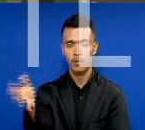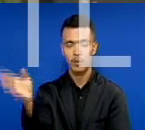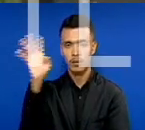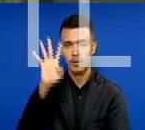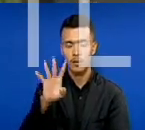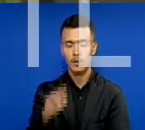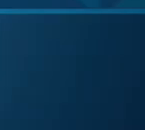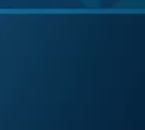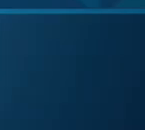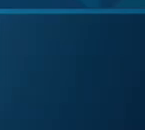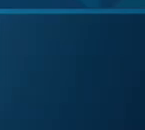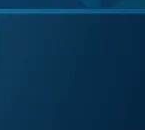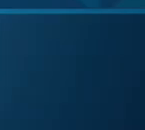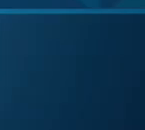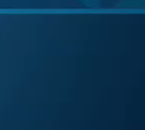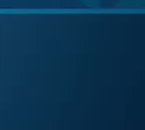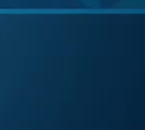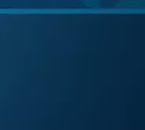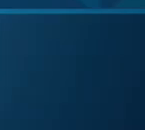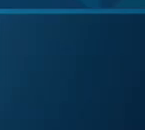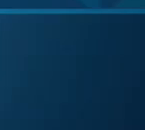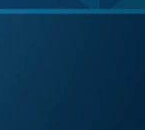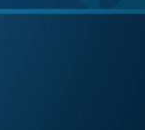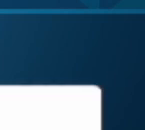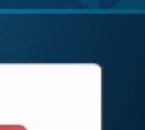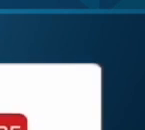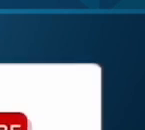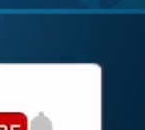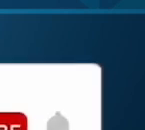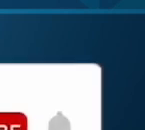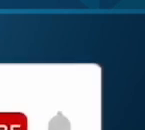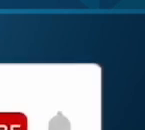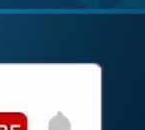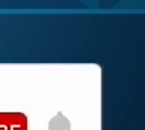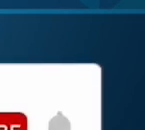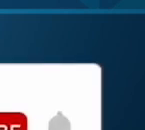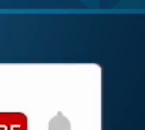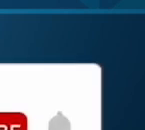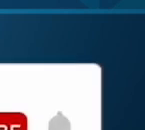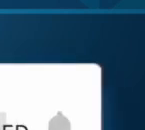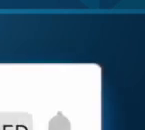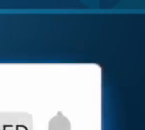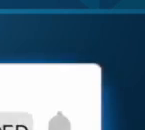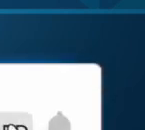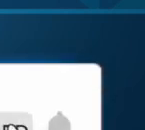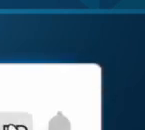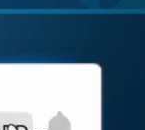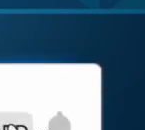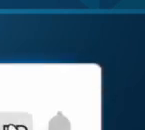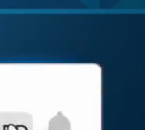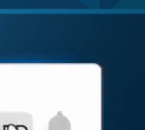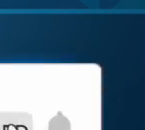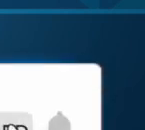Paulino Pinto ba Arteteli. Atu hetang informasaun faktuais no atuais, keta haluha inscreva iha